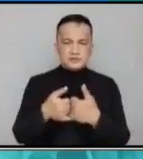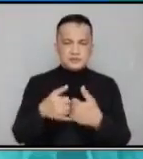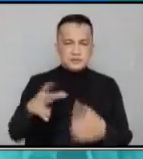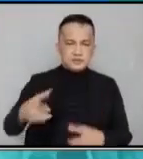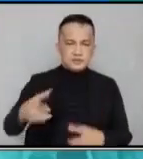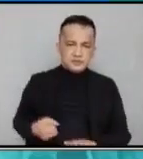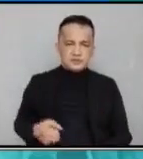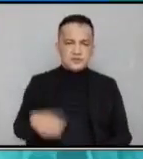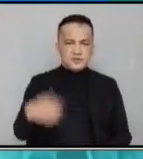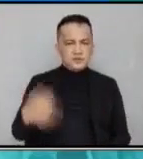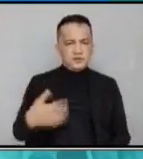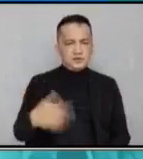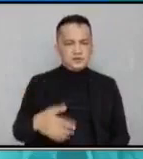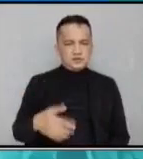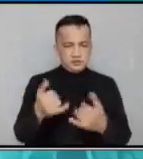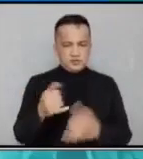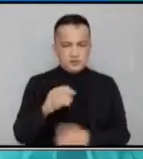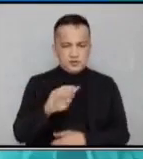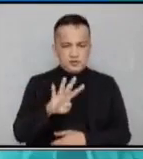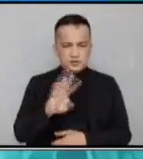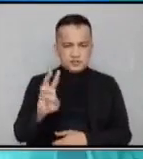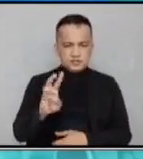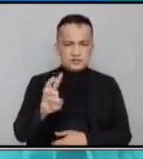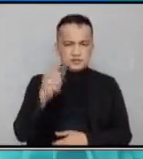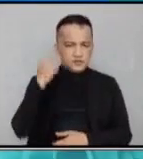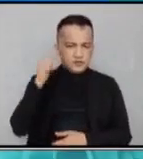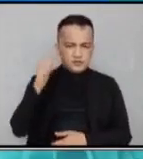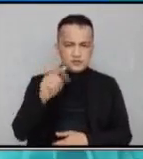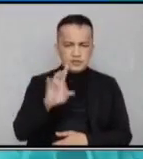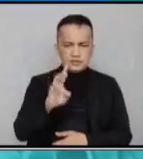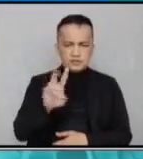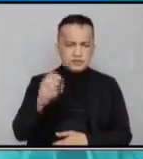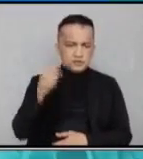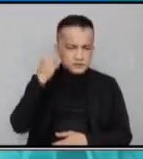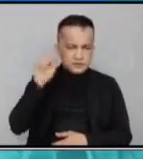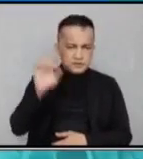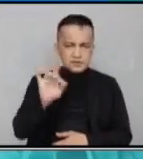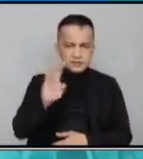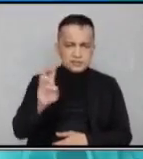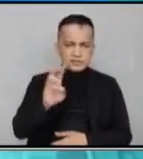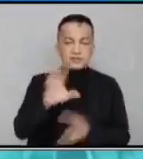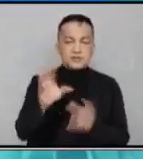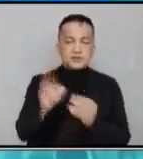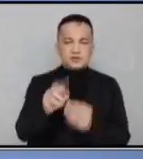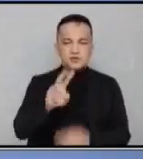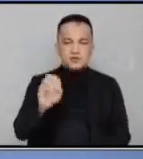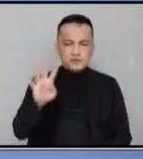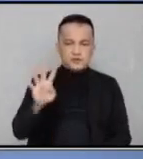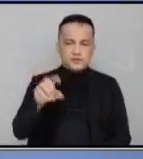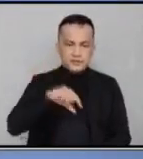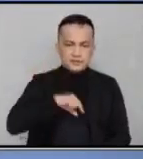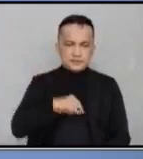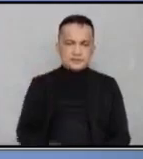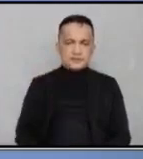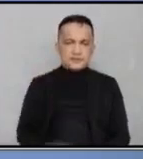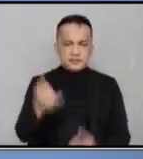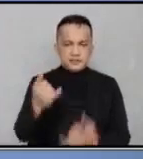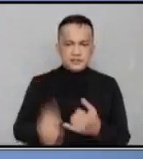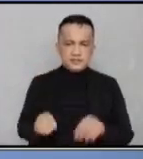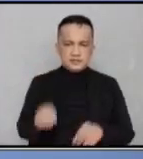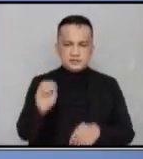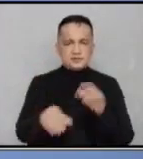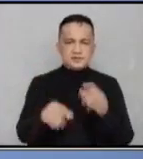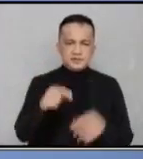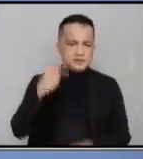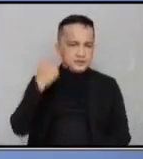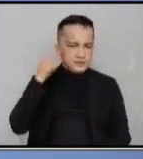gold ang Pilipinas, 72 silver, 86 bronze, sa kabuang 204 medals. Pinakahuling nagambag ng gintong medalya ay sina